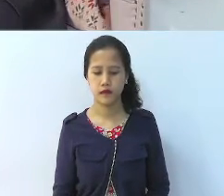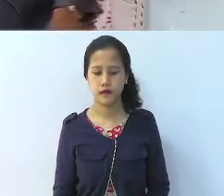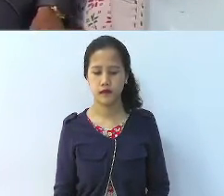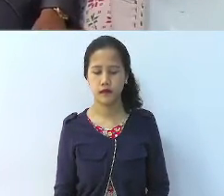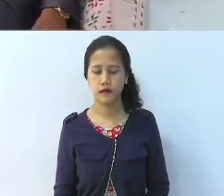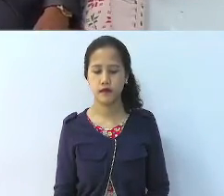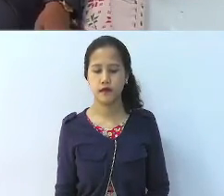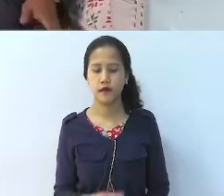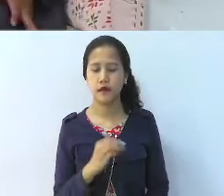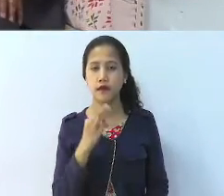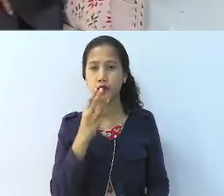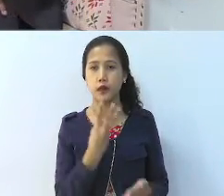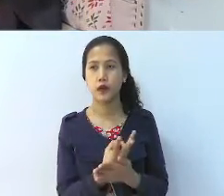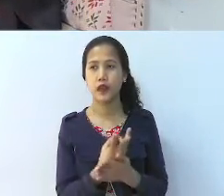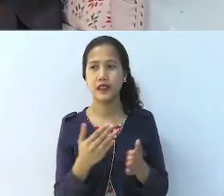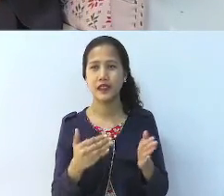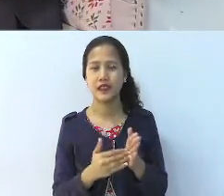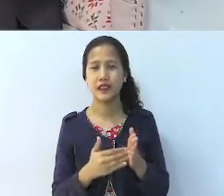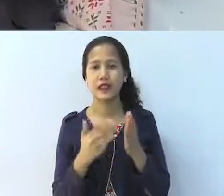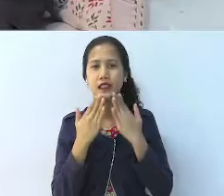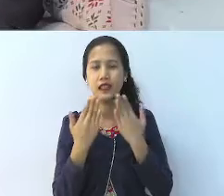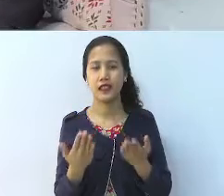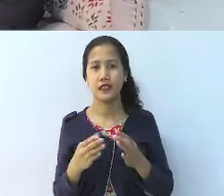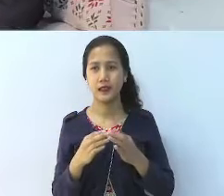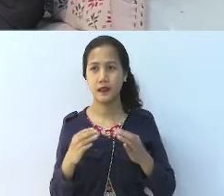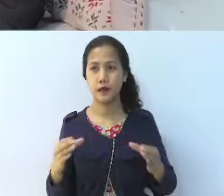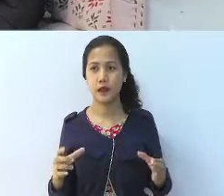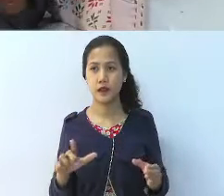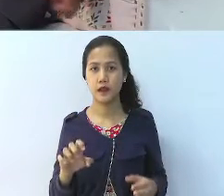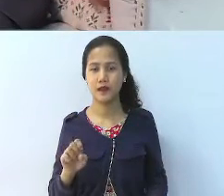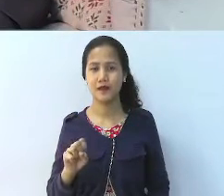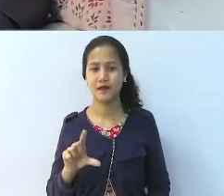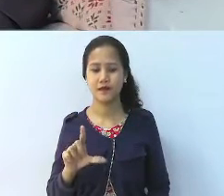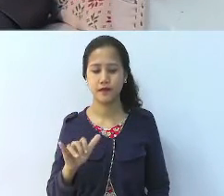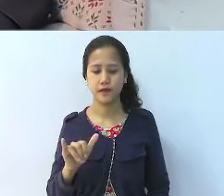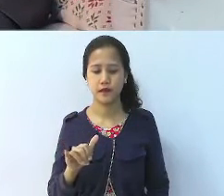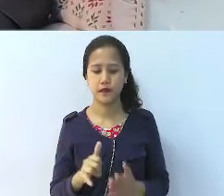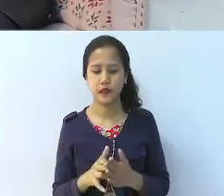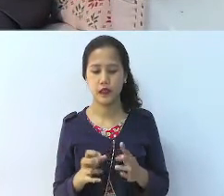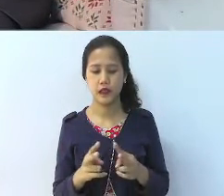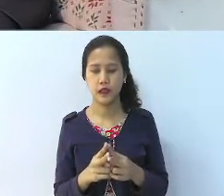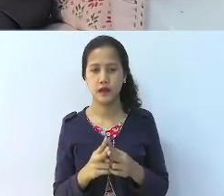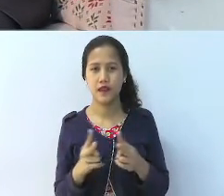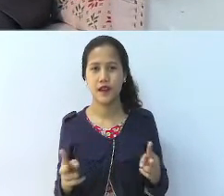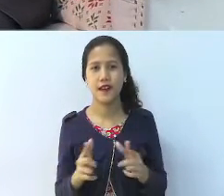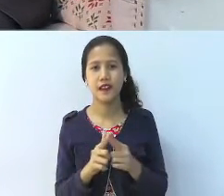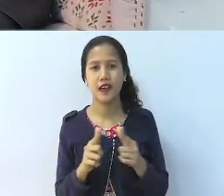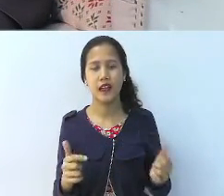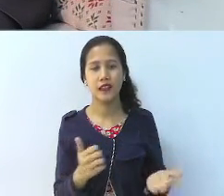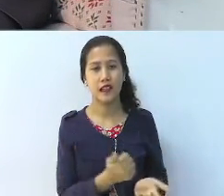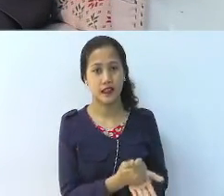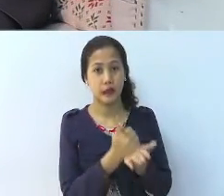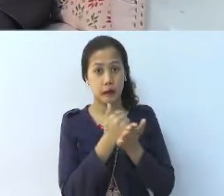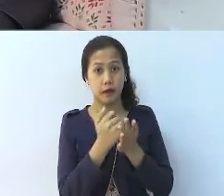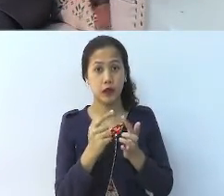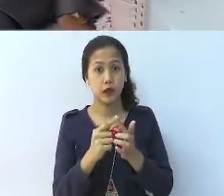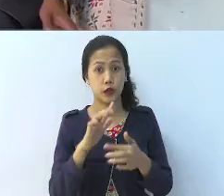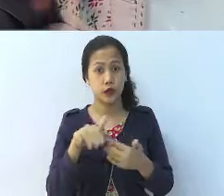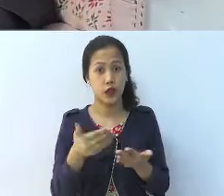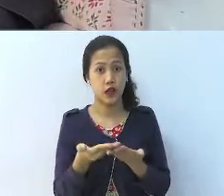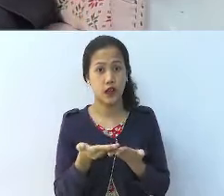inunguya-nguya mo yung mga ano, lechong kawali. No? Oo. Saka yung mga crispy pata. Oo. Nako. Na talagang, may